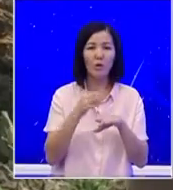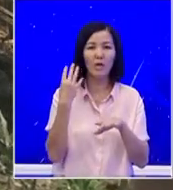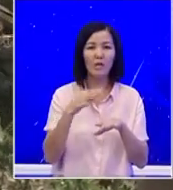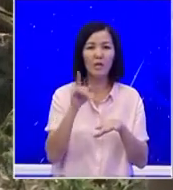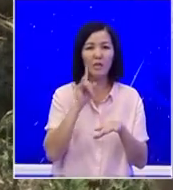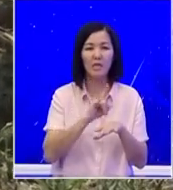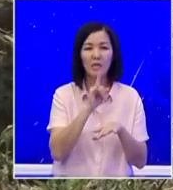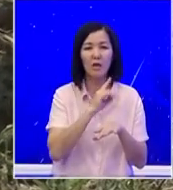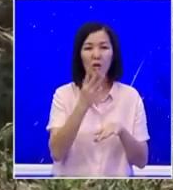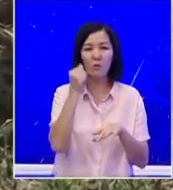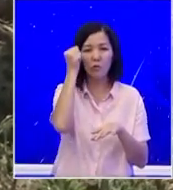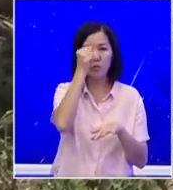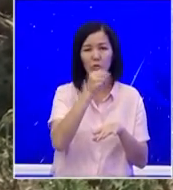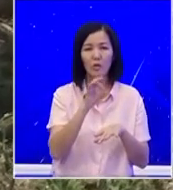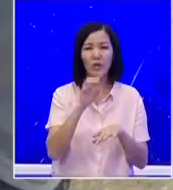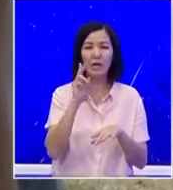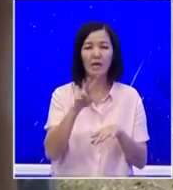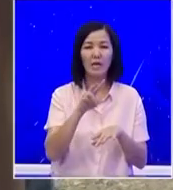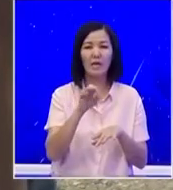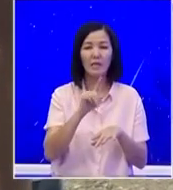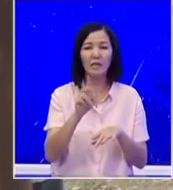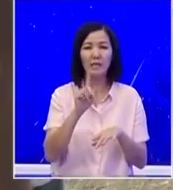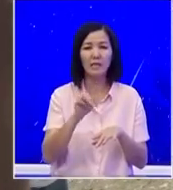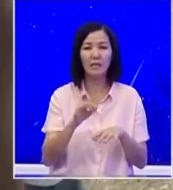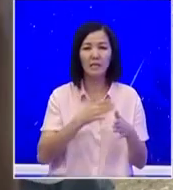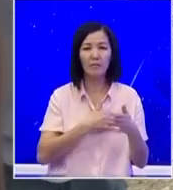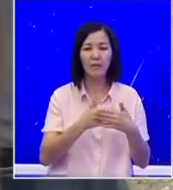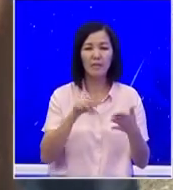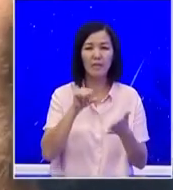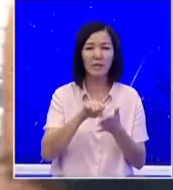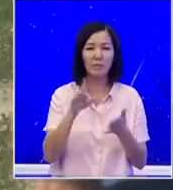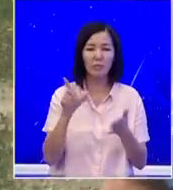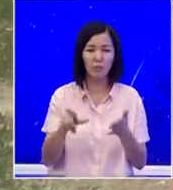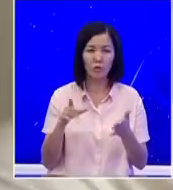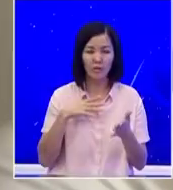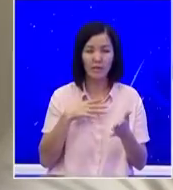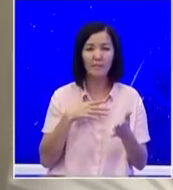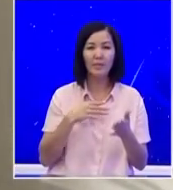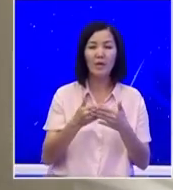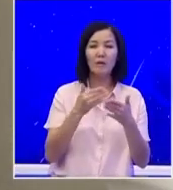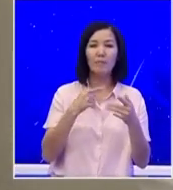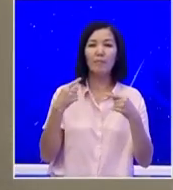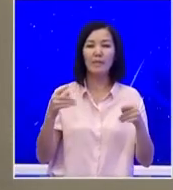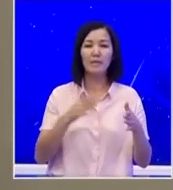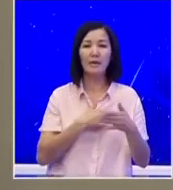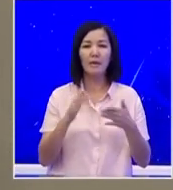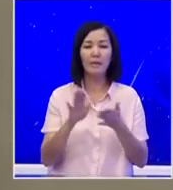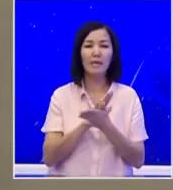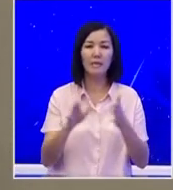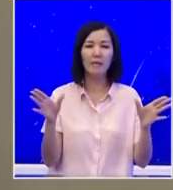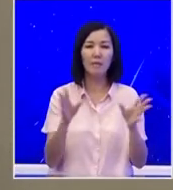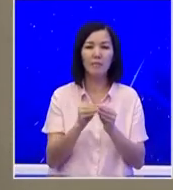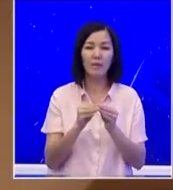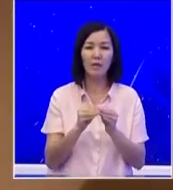Екатерина Середина 3 жылдан бері лидер кезет еріктілер ұйымының белсенді мүшесі. Осы уақыт аралығында ол өзге волонтерлармен бірге